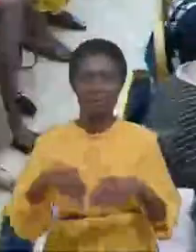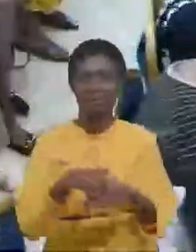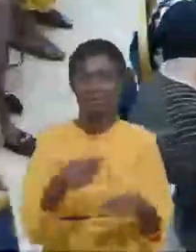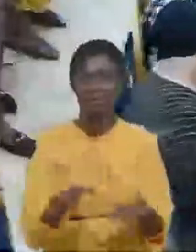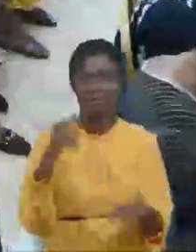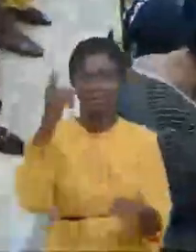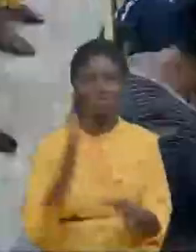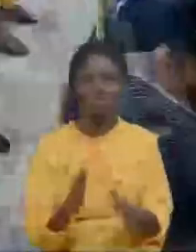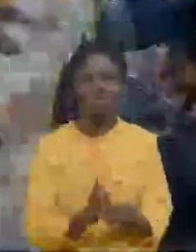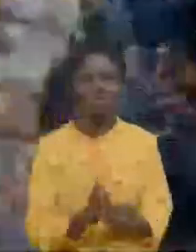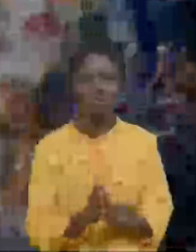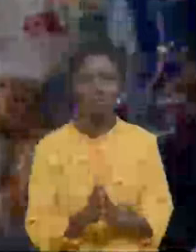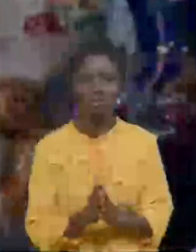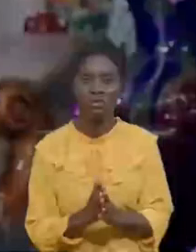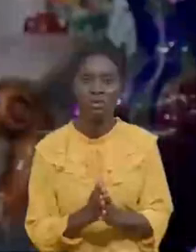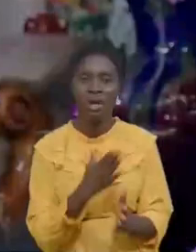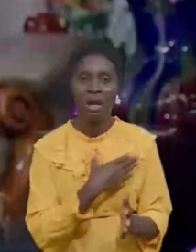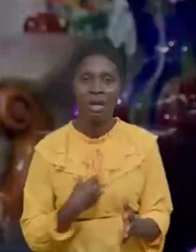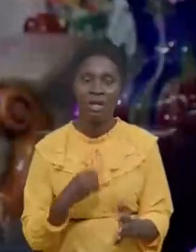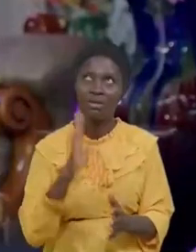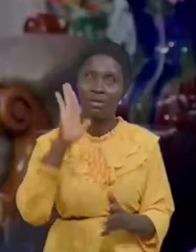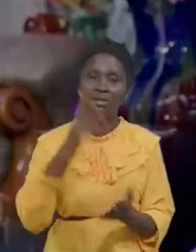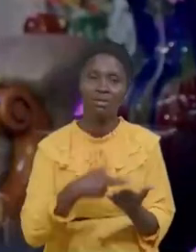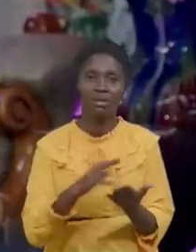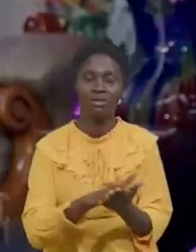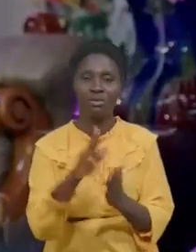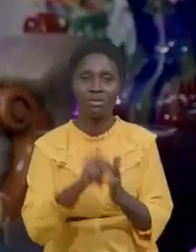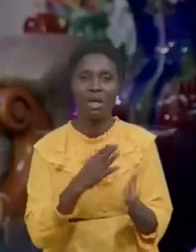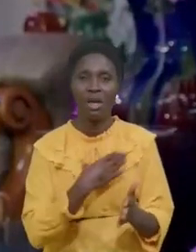la justice de Dieu. Et